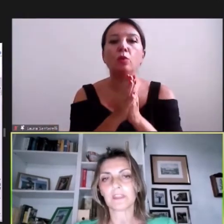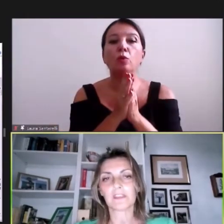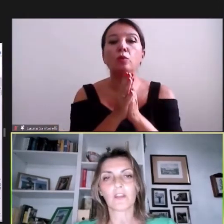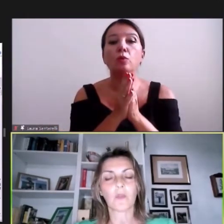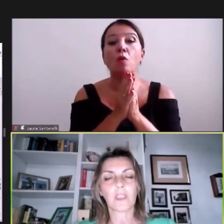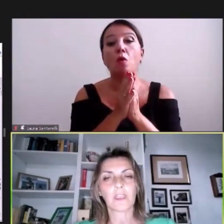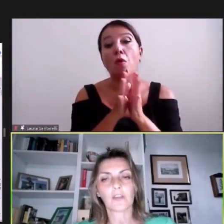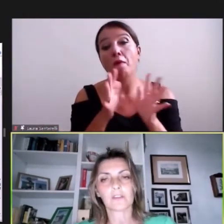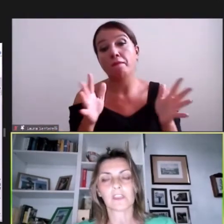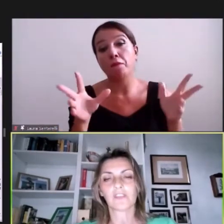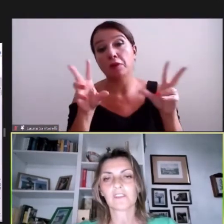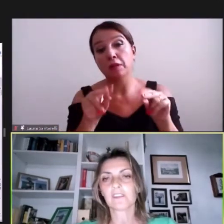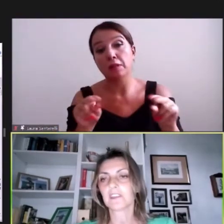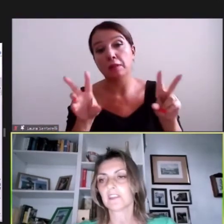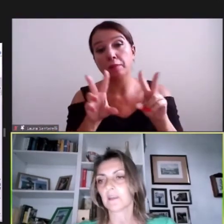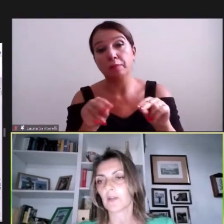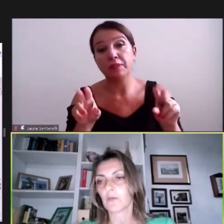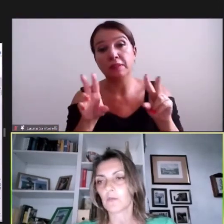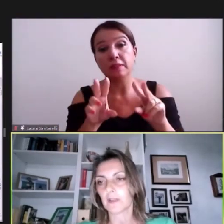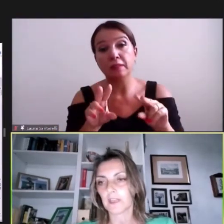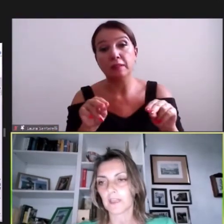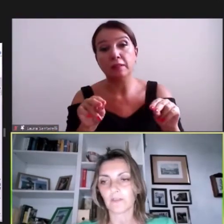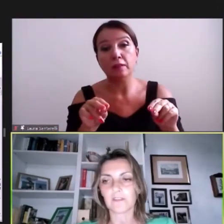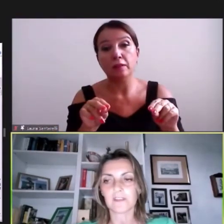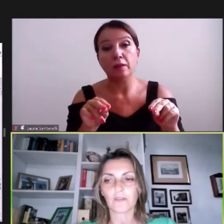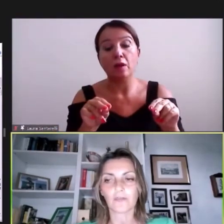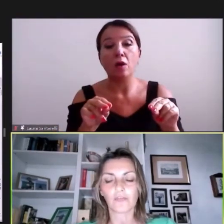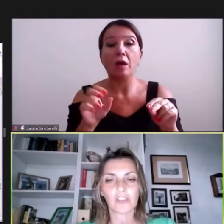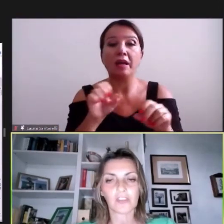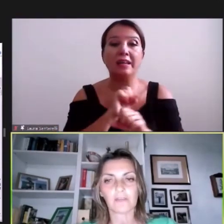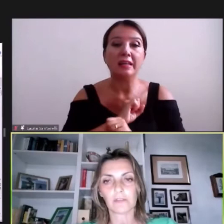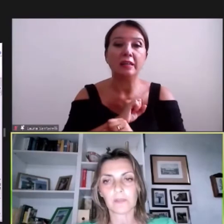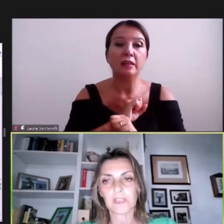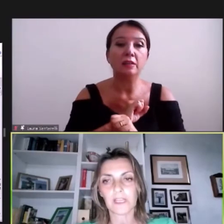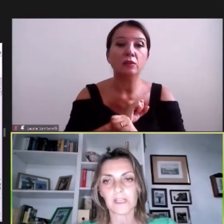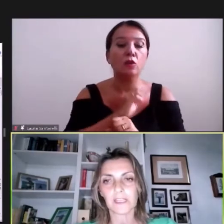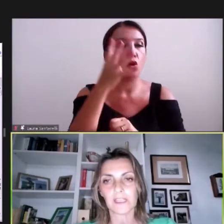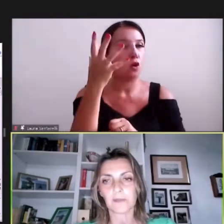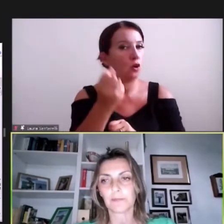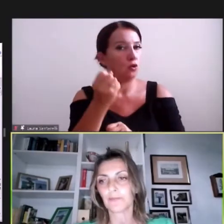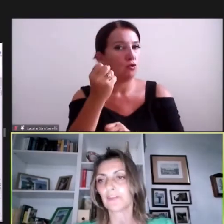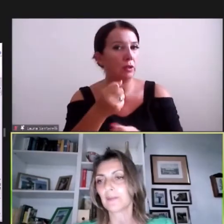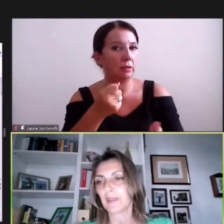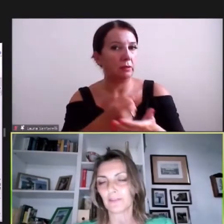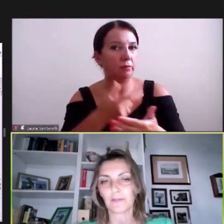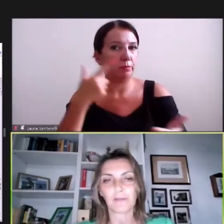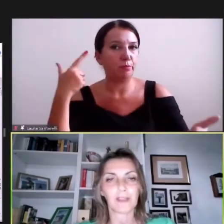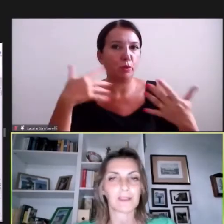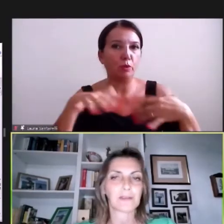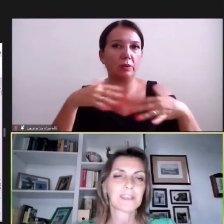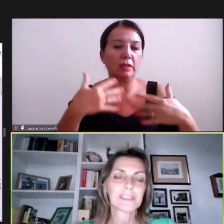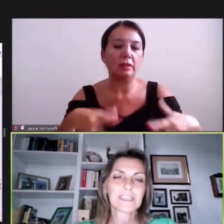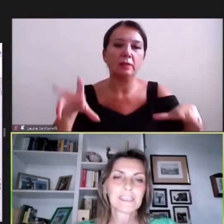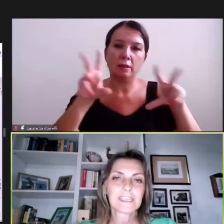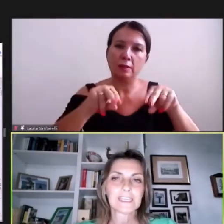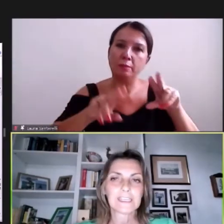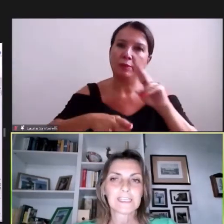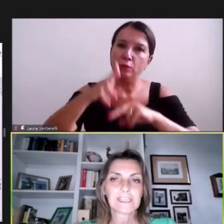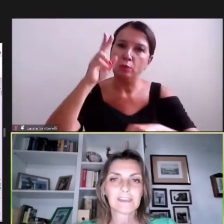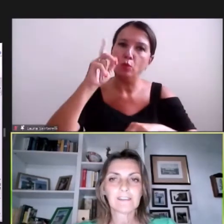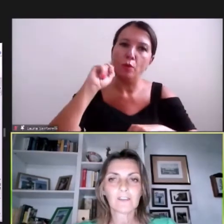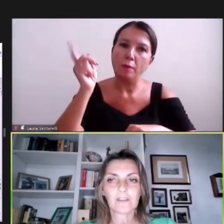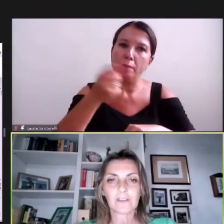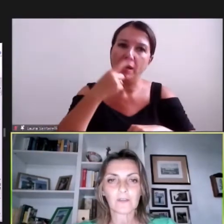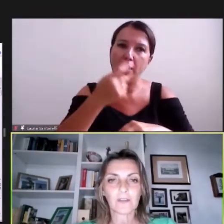forse ripeterò qualche cosa che già state detta, ma comunque credo che siano concetti fondamentali che più si ripetono e meglio è.